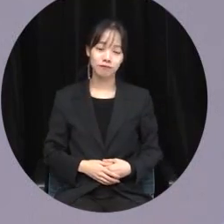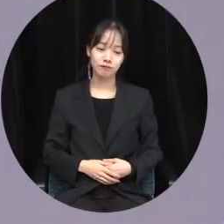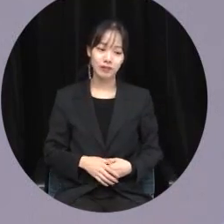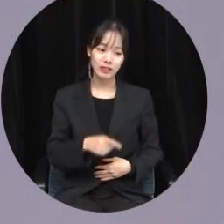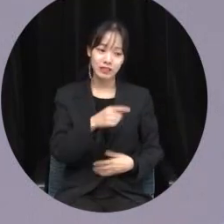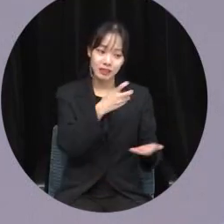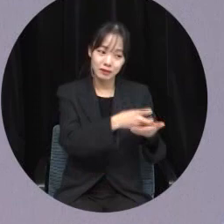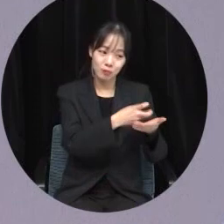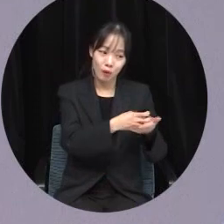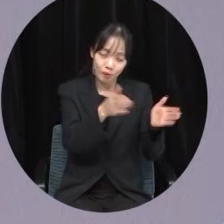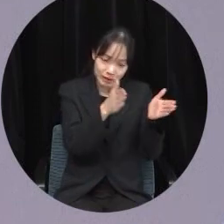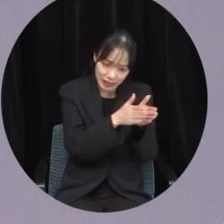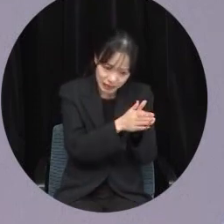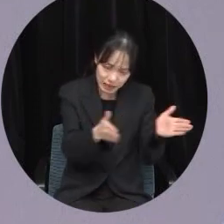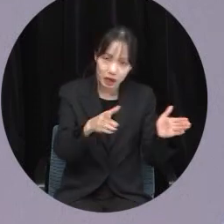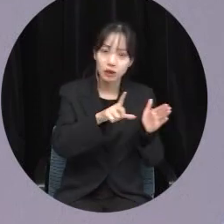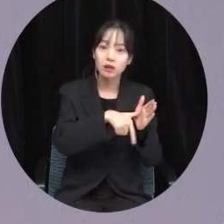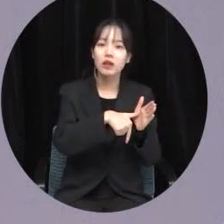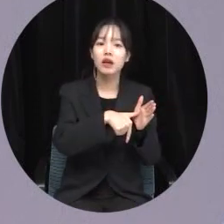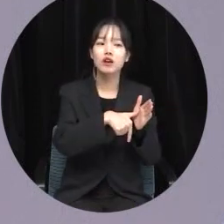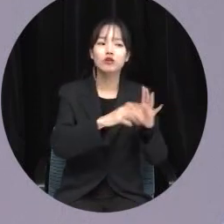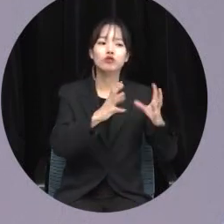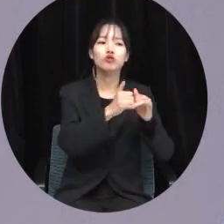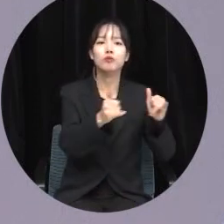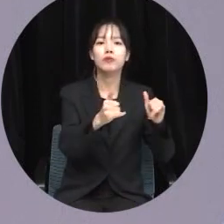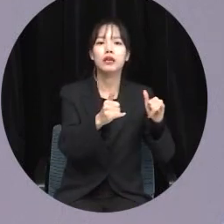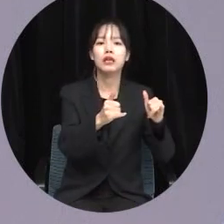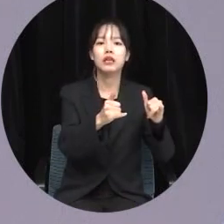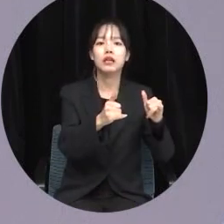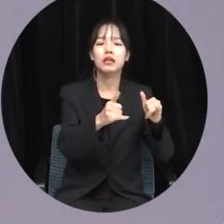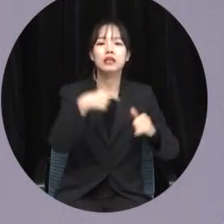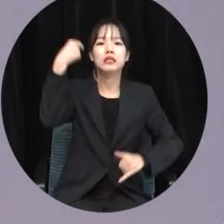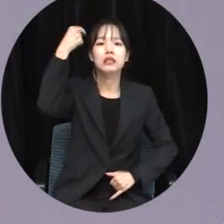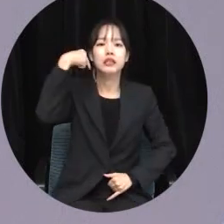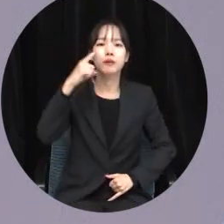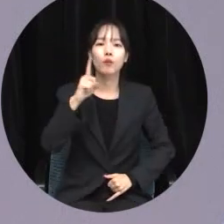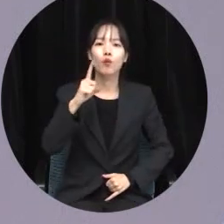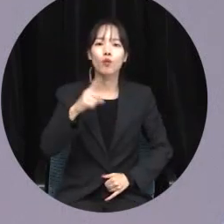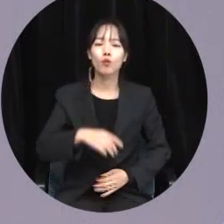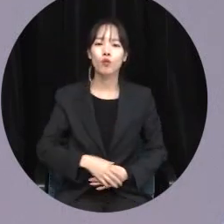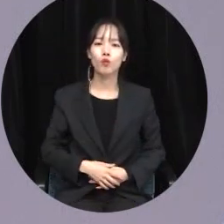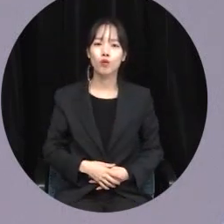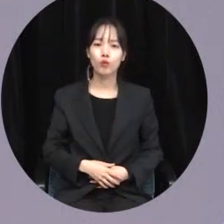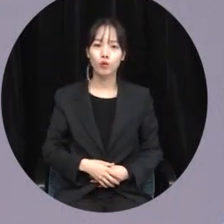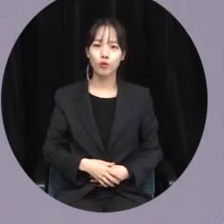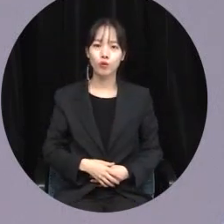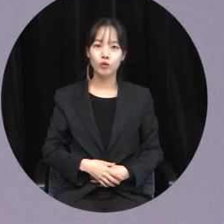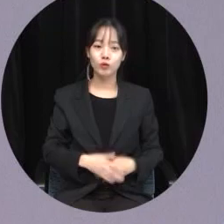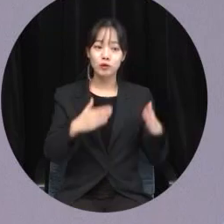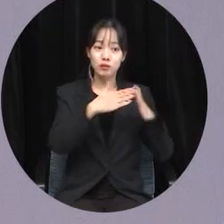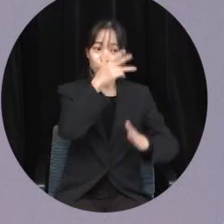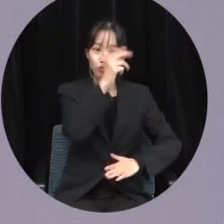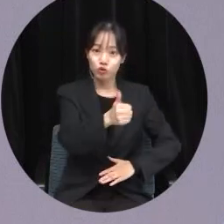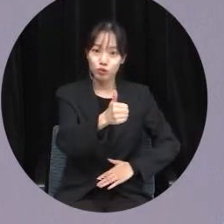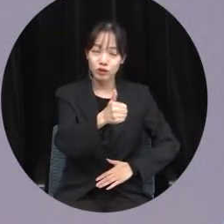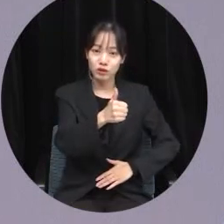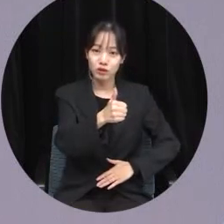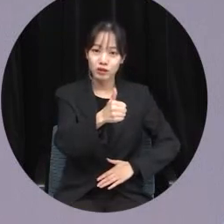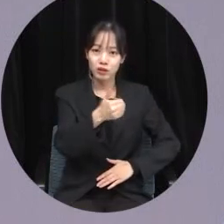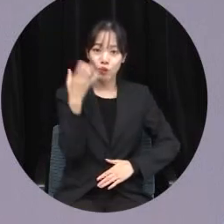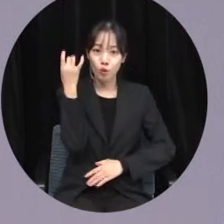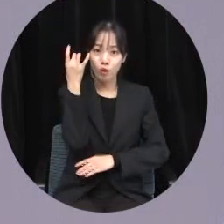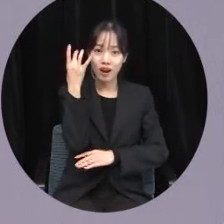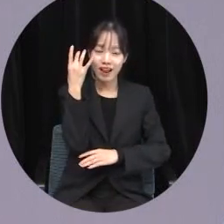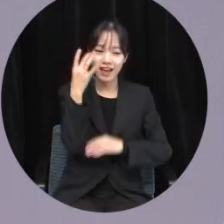적용되었을 때 시장의 반응은 어땠습니까? 결국 집주인들은 지금까지 2년이었던